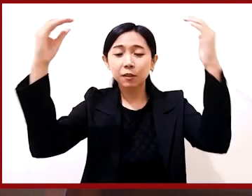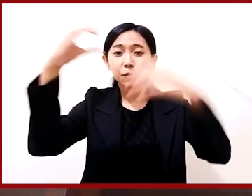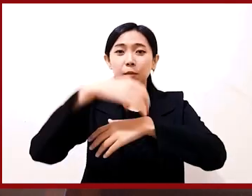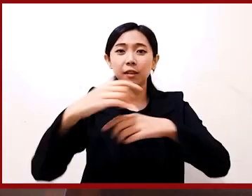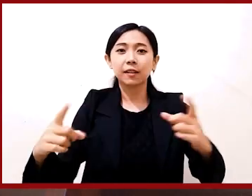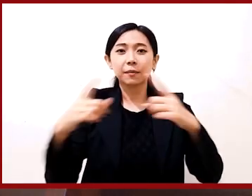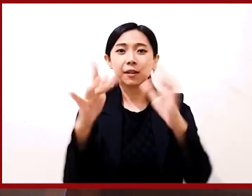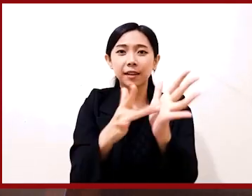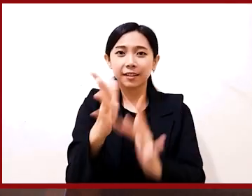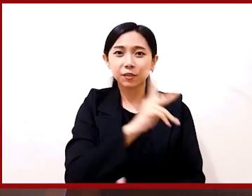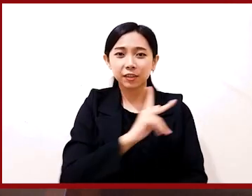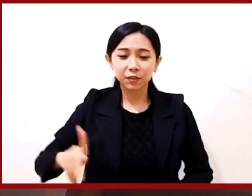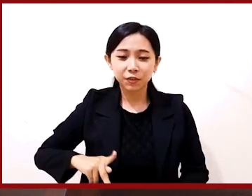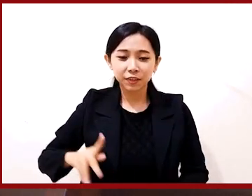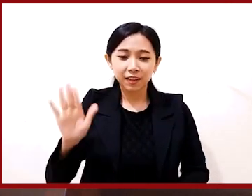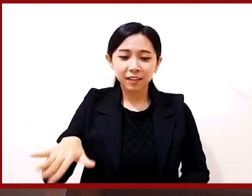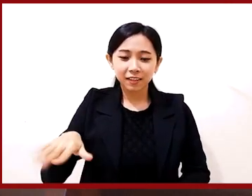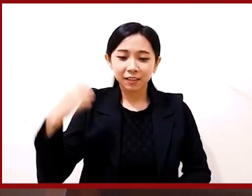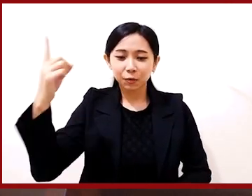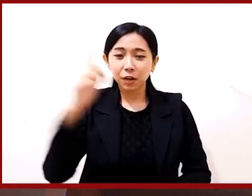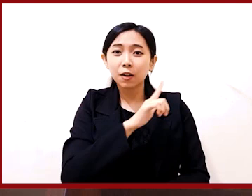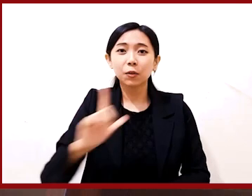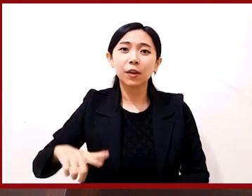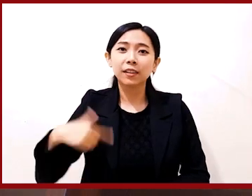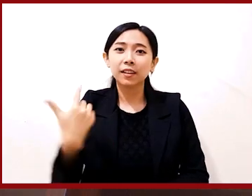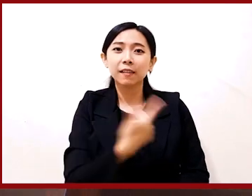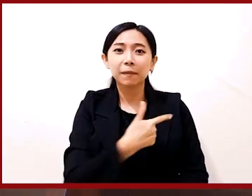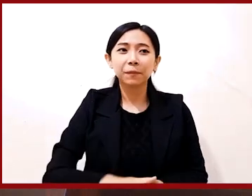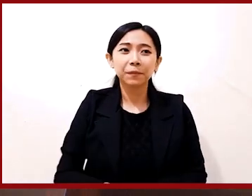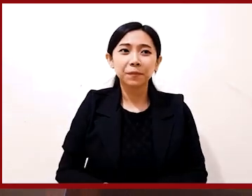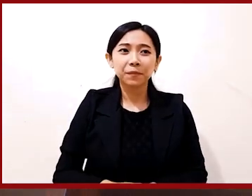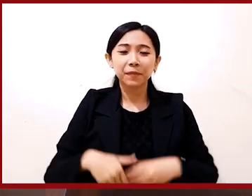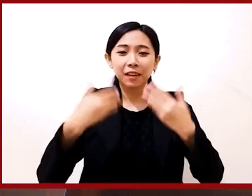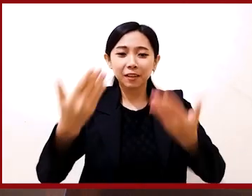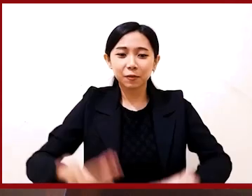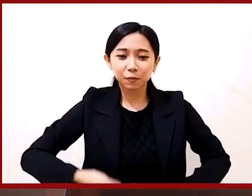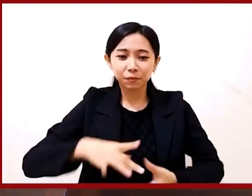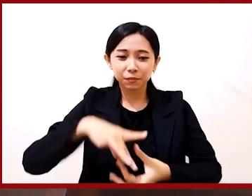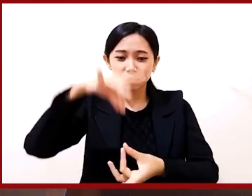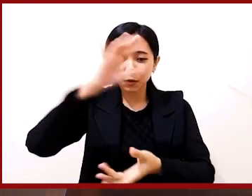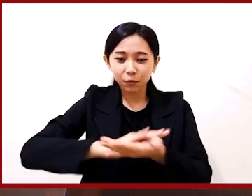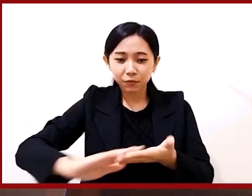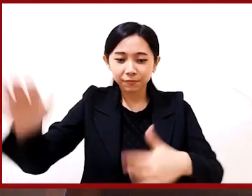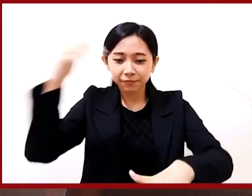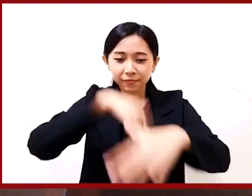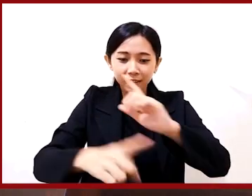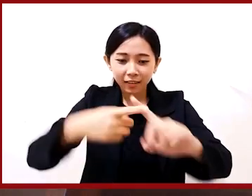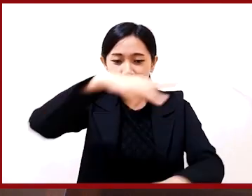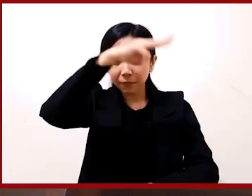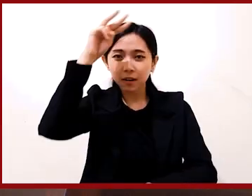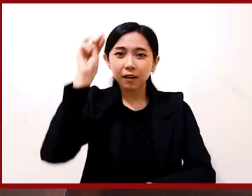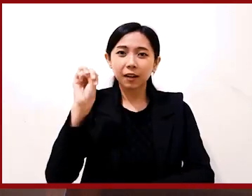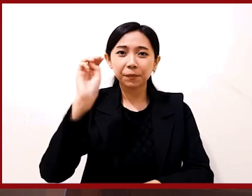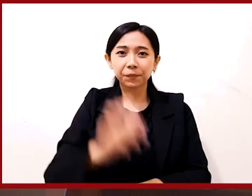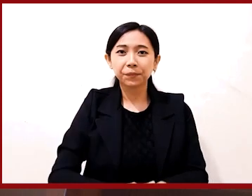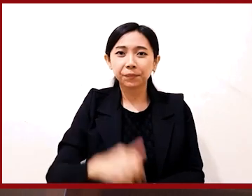Khalik langit dan bumi, dan kepada Yesus Kristus, Anak yang tunggal Tuhan kita, yang dikandung dari Roh Kudus,